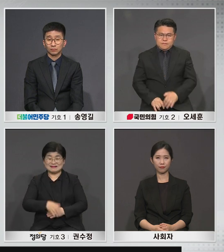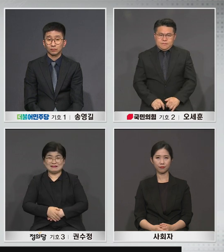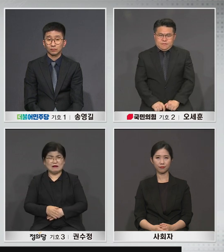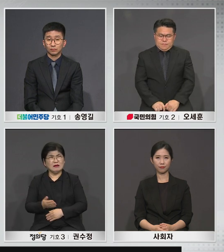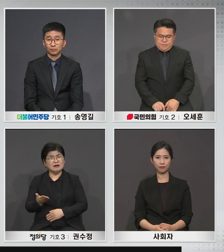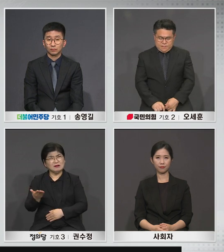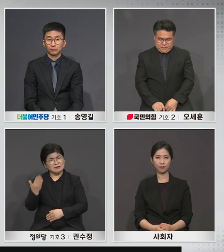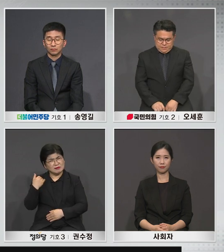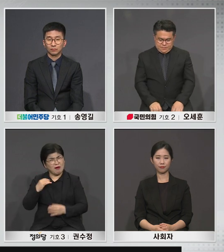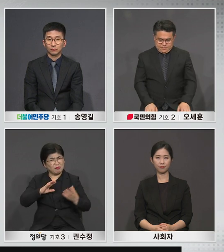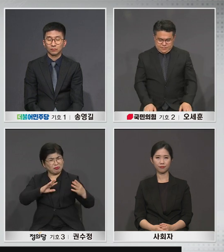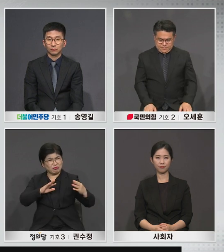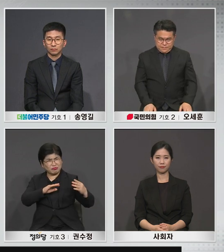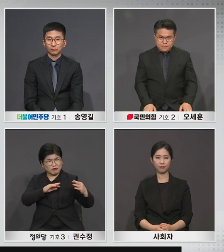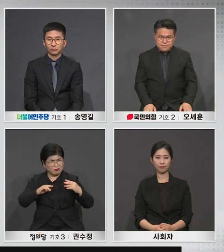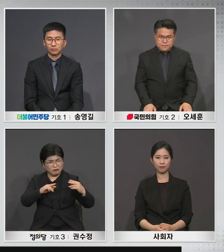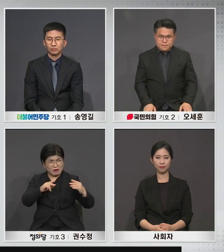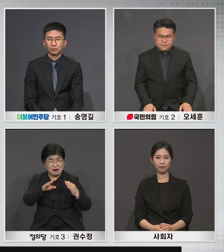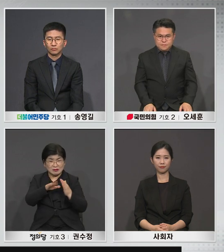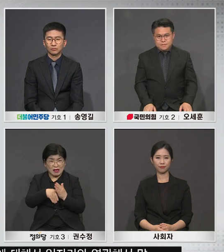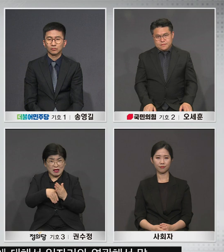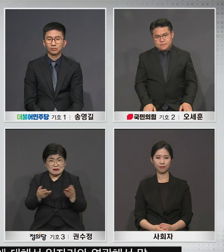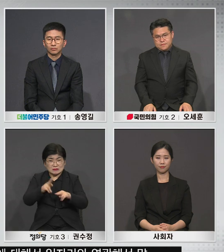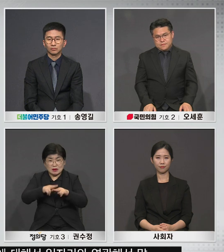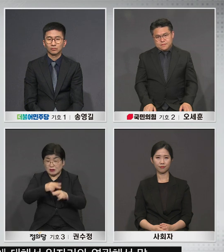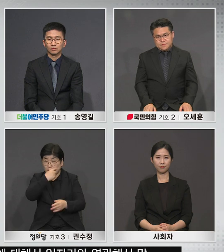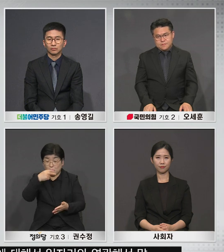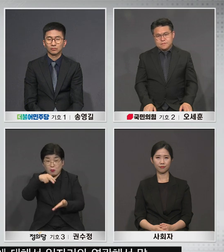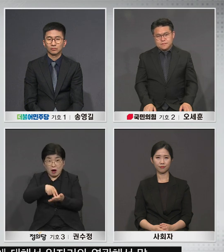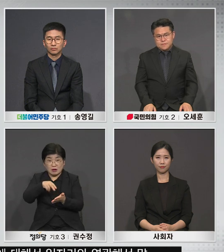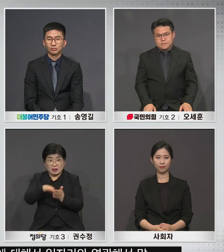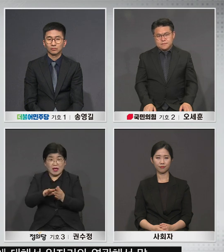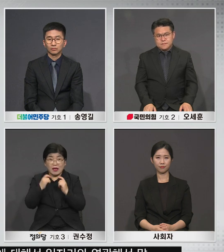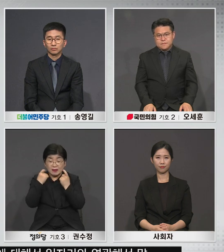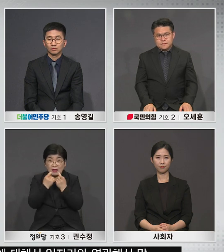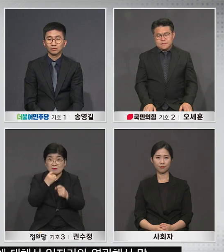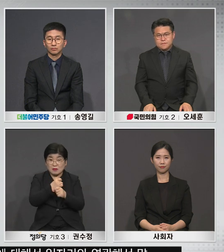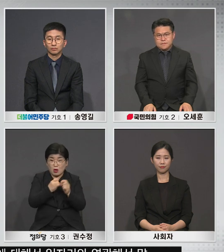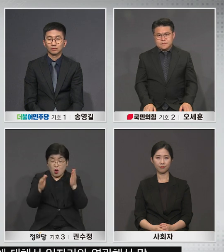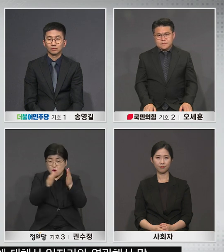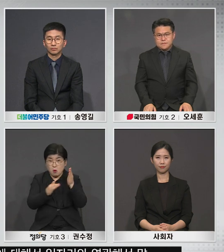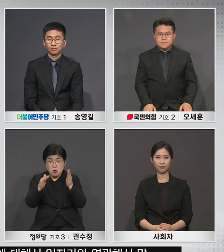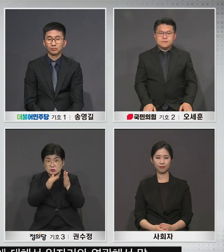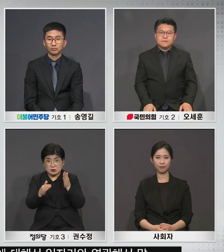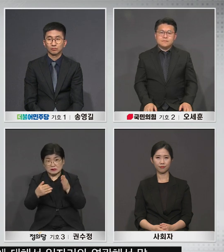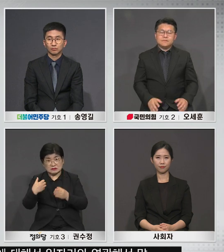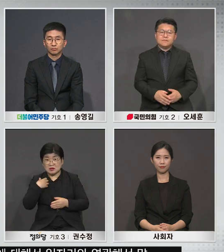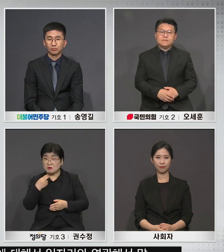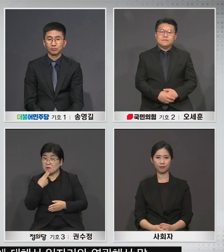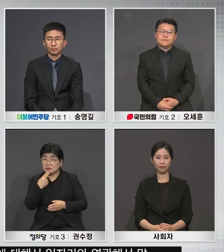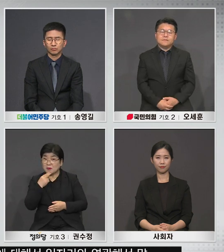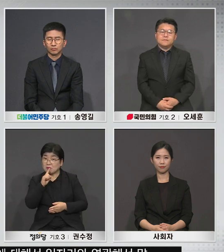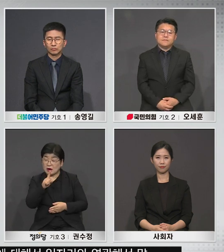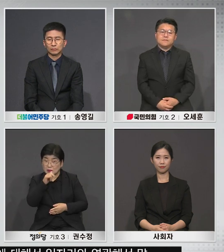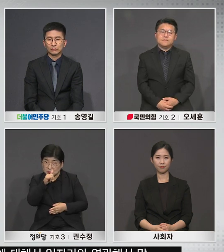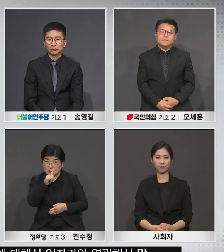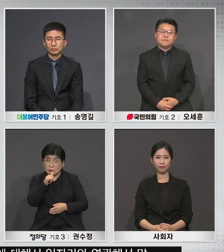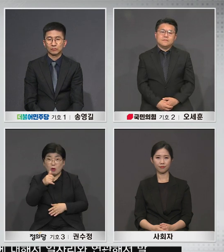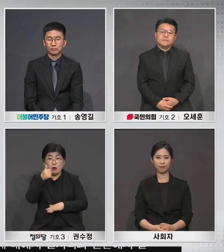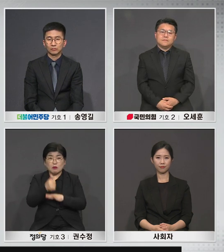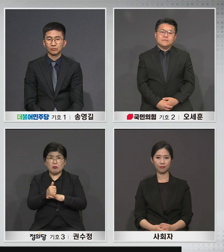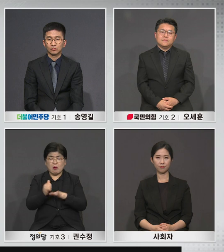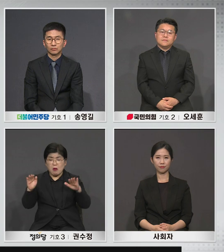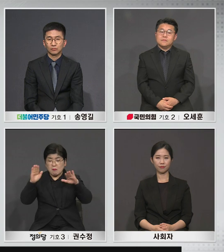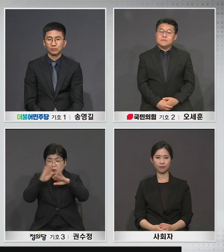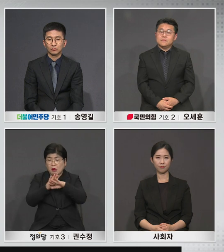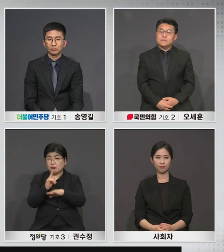지난번 토론에서 일자리 보장제 관련해서 일자리는 민간이 만드는 것이다, 공공이 나서는 것이 아니다라고 말씀하시면서도 이 심야택시